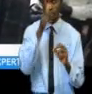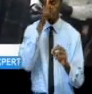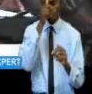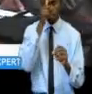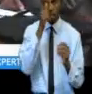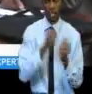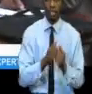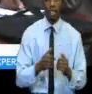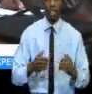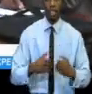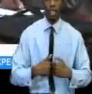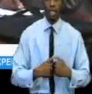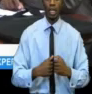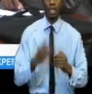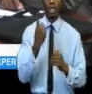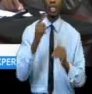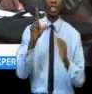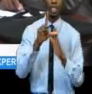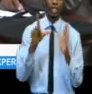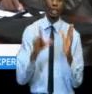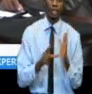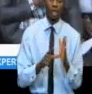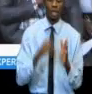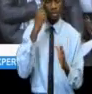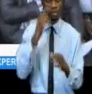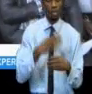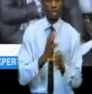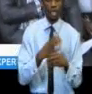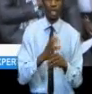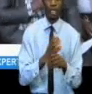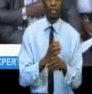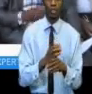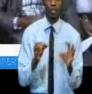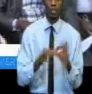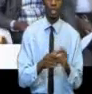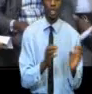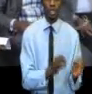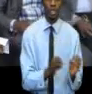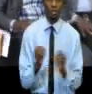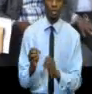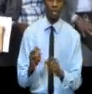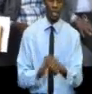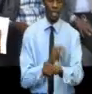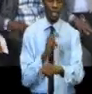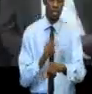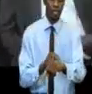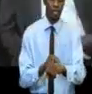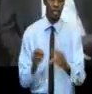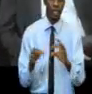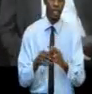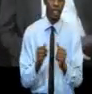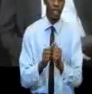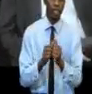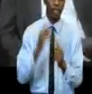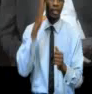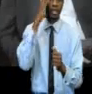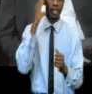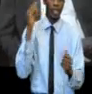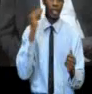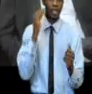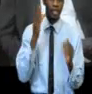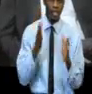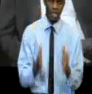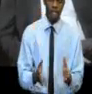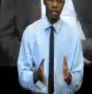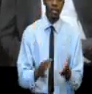février 2015 portant création de l'organisation de l'Ordre national des experts comptables en République démocratique du Congo. La campagne et